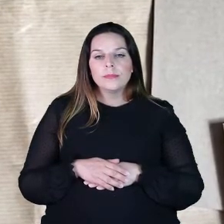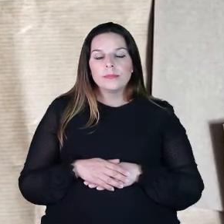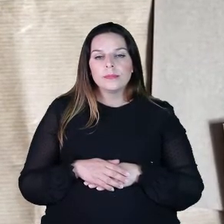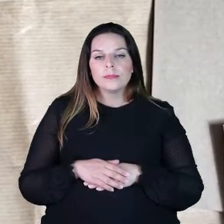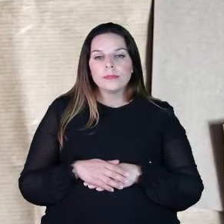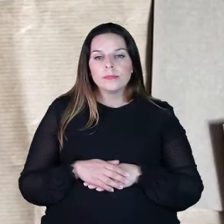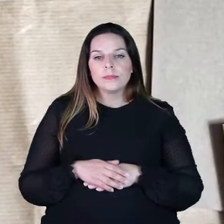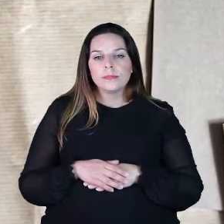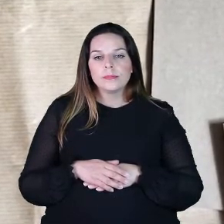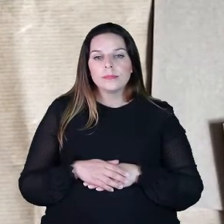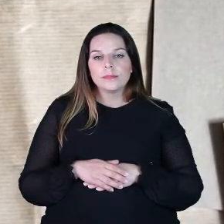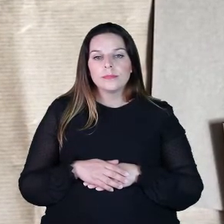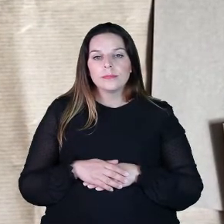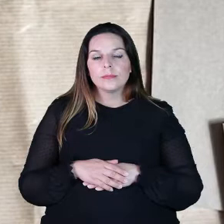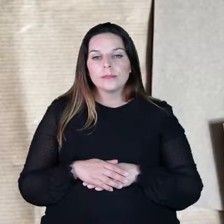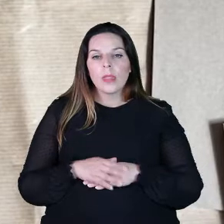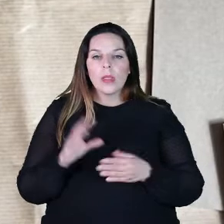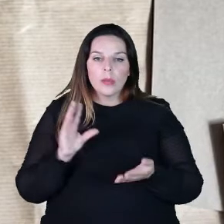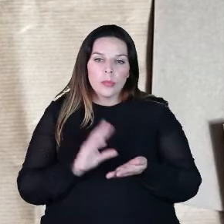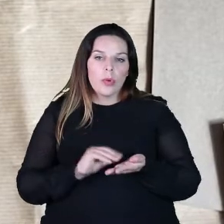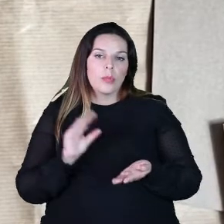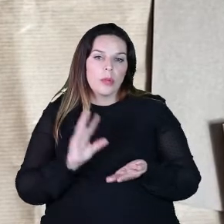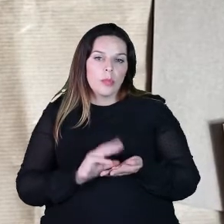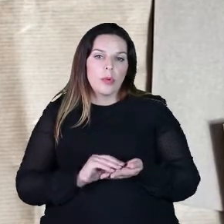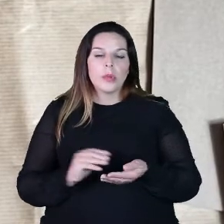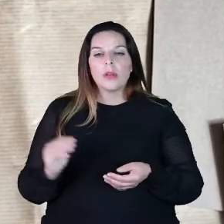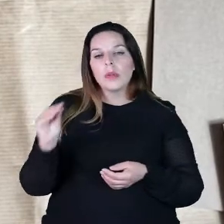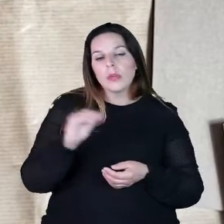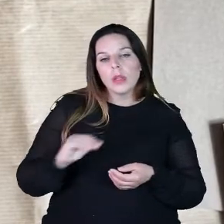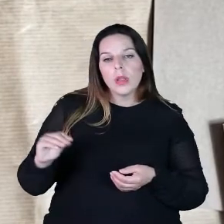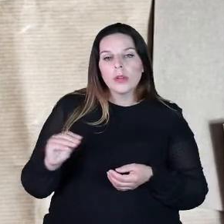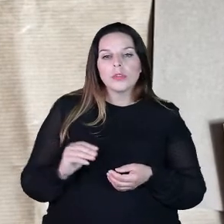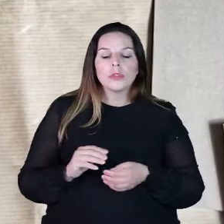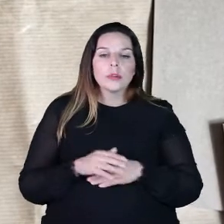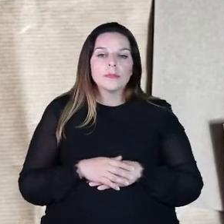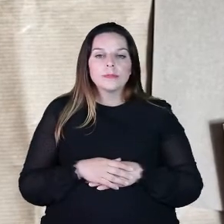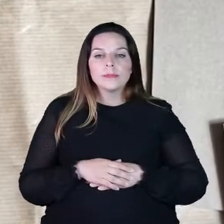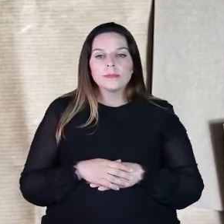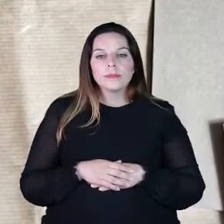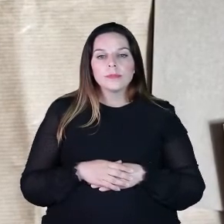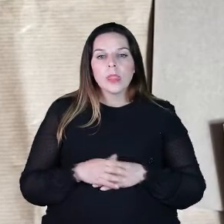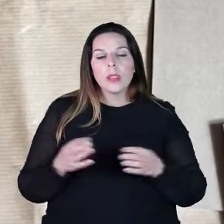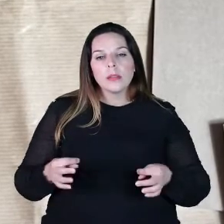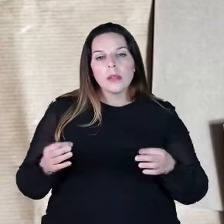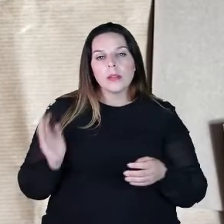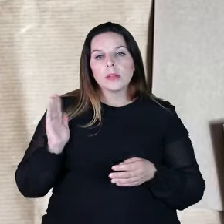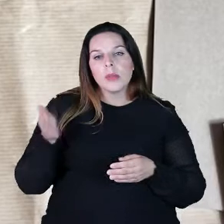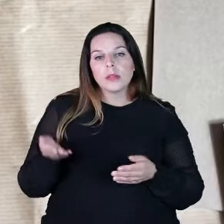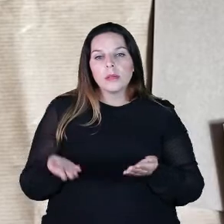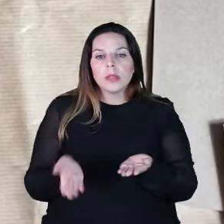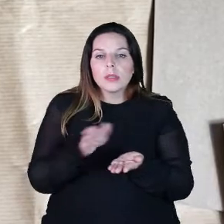Ja jeszcze sobie poprawiam te zgięcia, żeby nic mi nie wystawało. I teraz będziemy